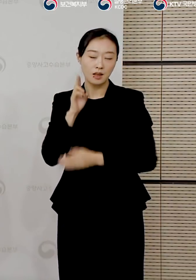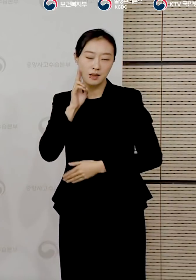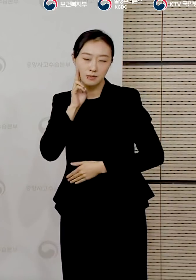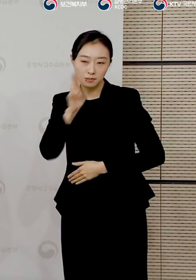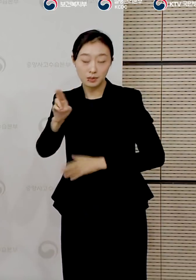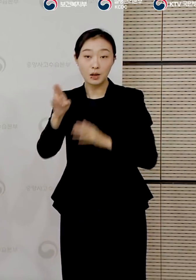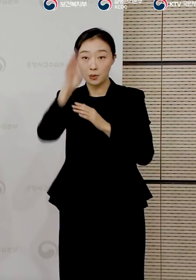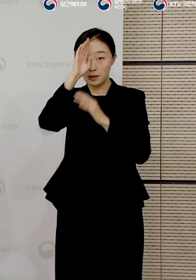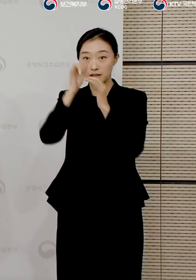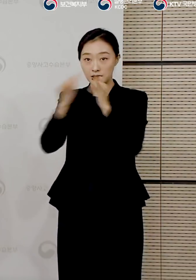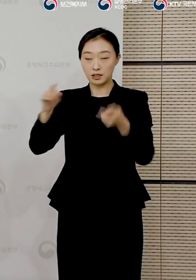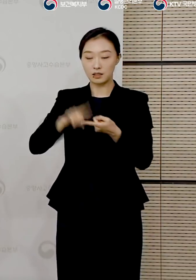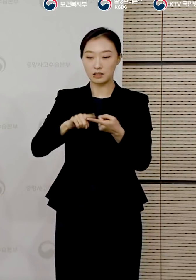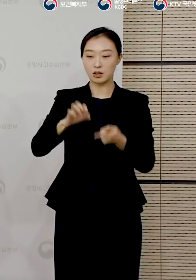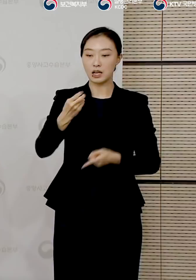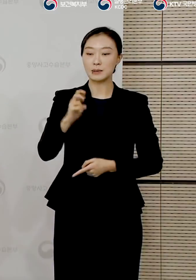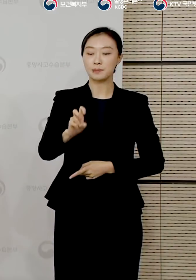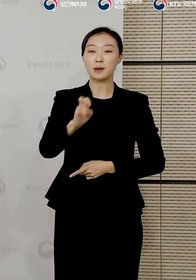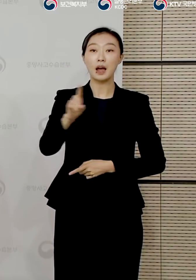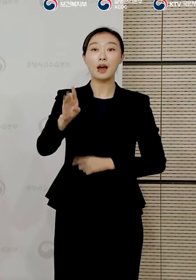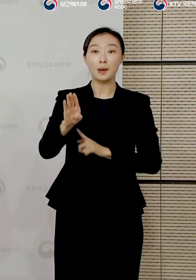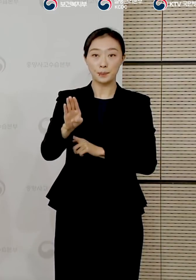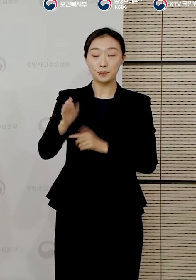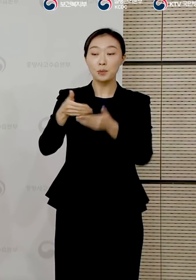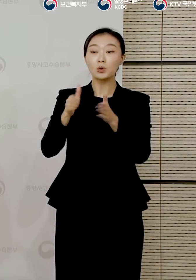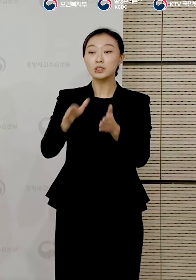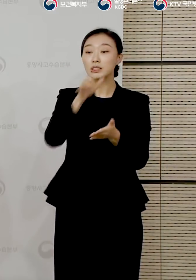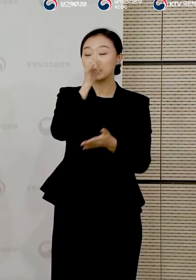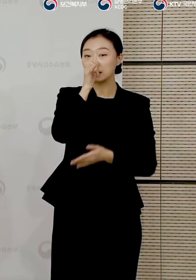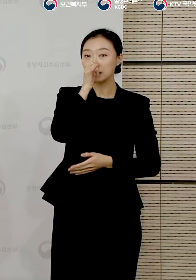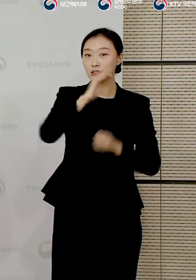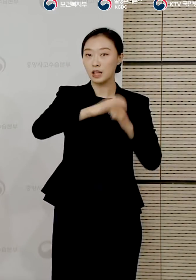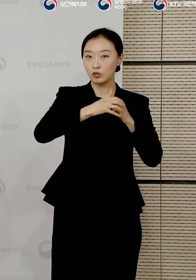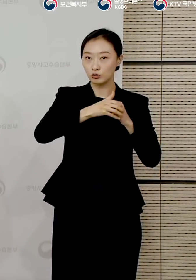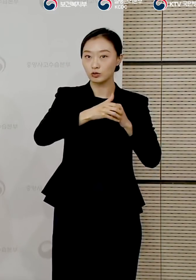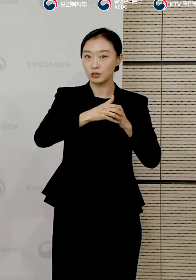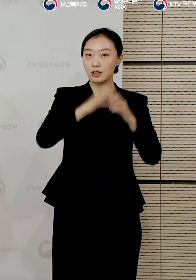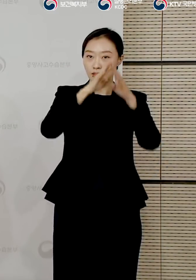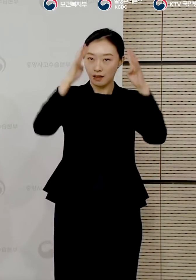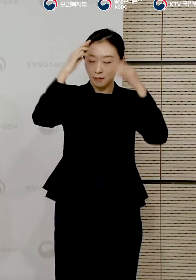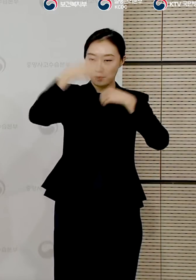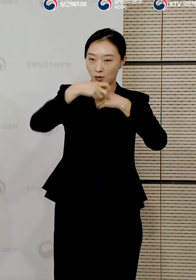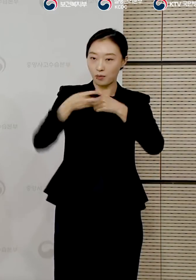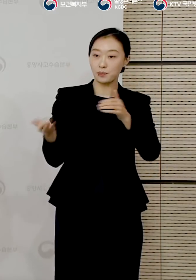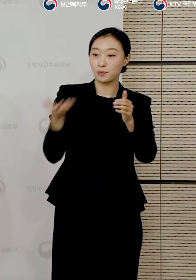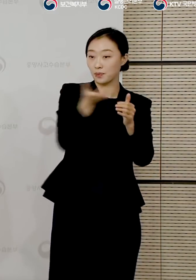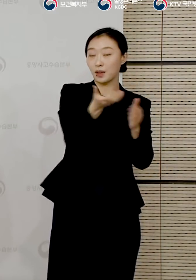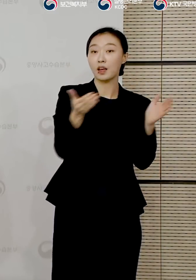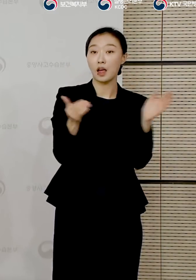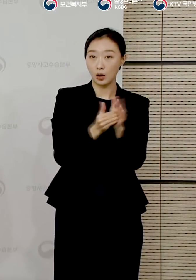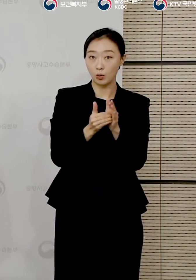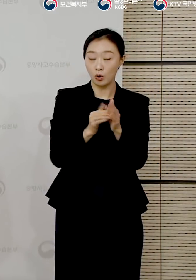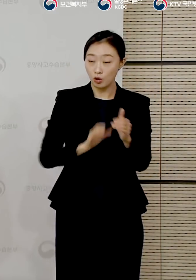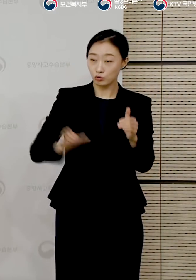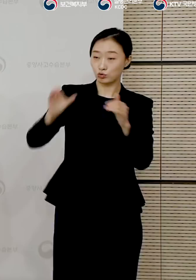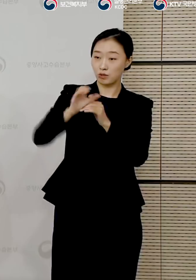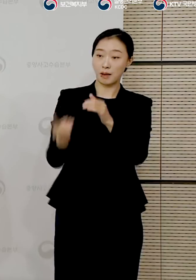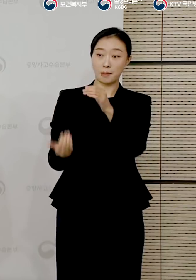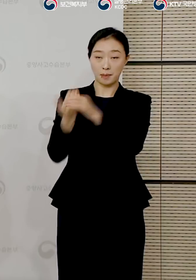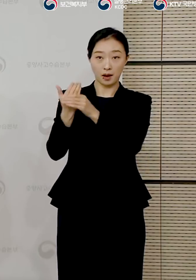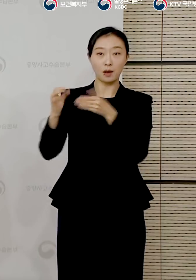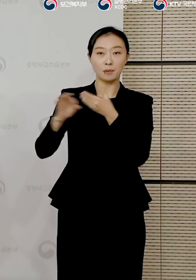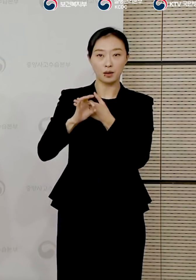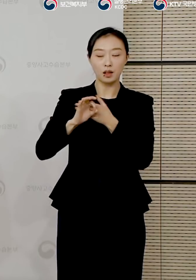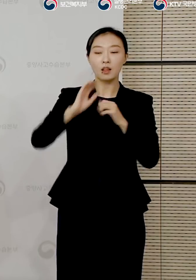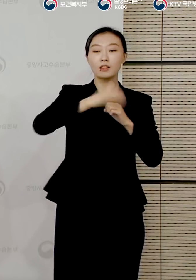음압격리 병상이 있는 대구 지역 대학병원에 이송하고 있으며 추가 환자가 발생할 경우 국군 대전병원 등으로